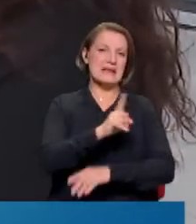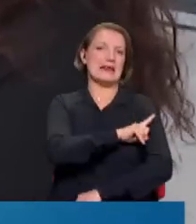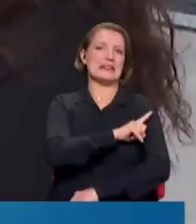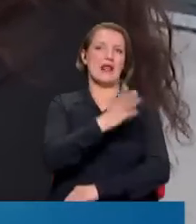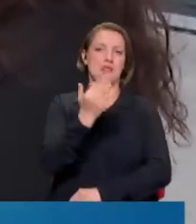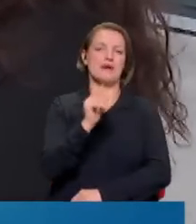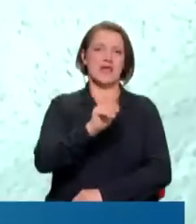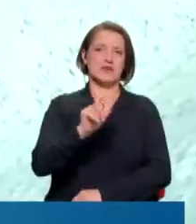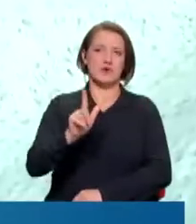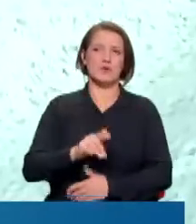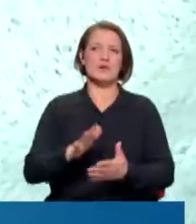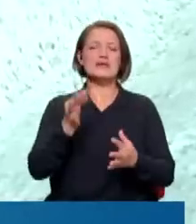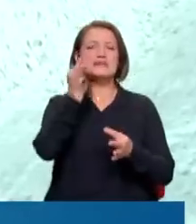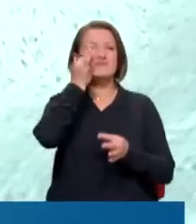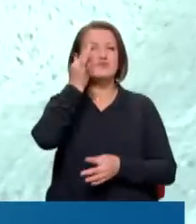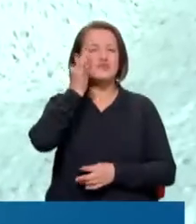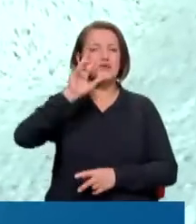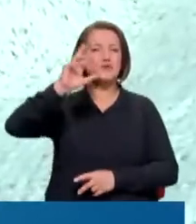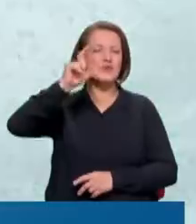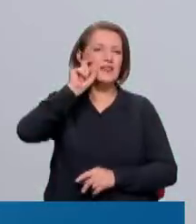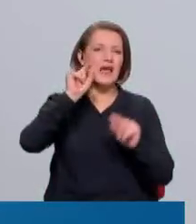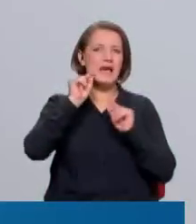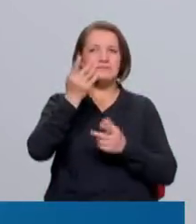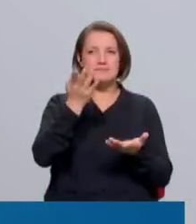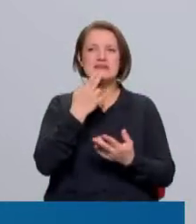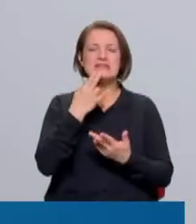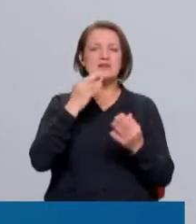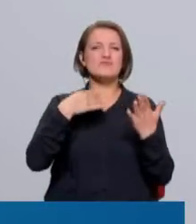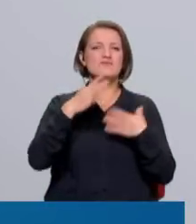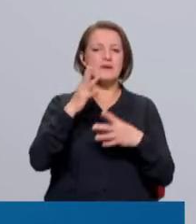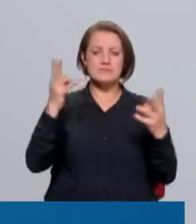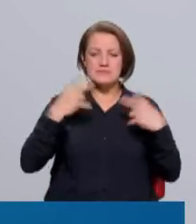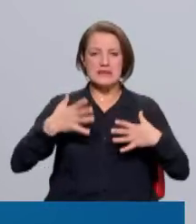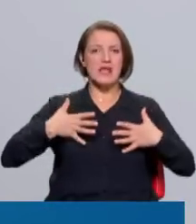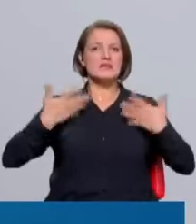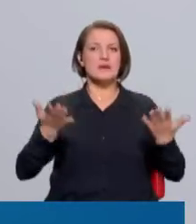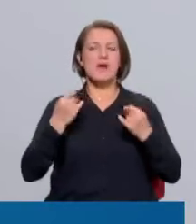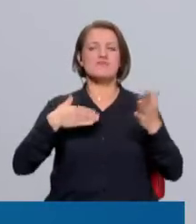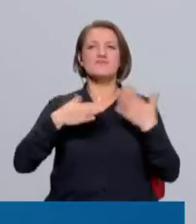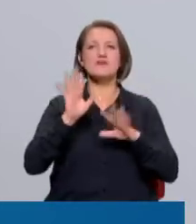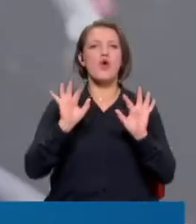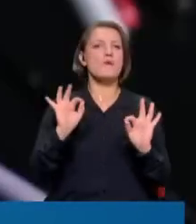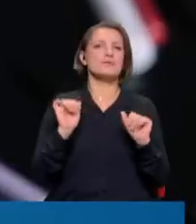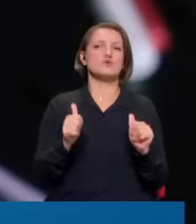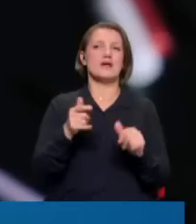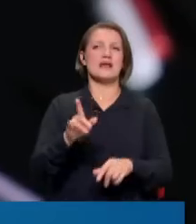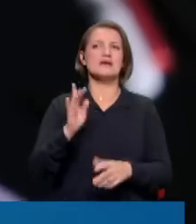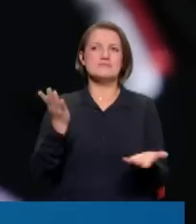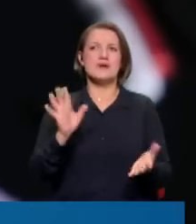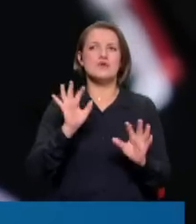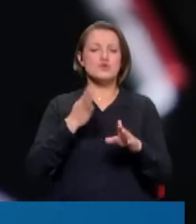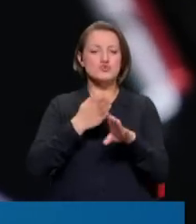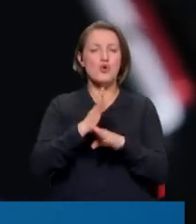kaliteli alman gerekiyor biraz da sivilceler güneş lekeleri Çiller kadınların çoğu gözüksün istemiyor En çok da önemli günlerde imdada